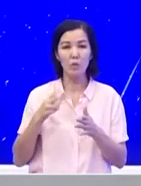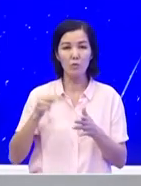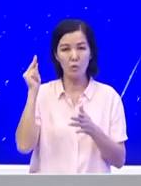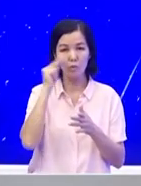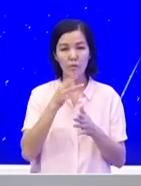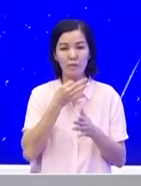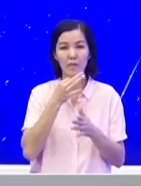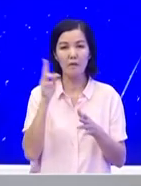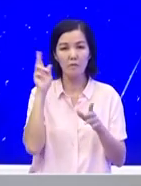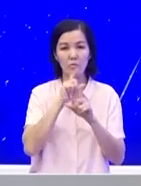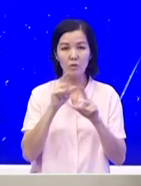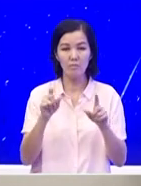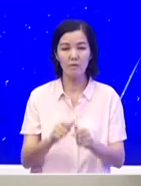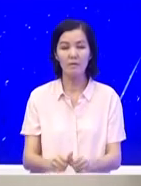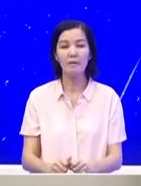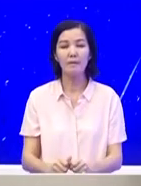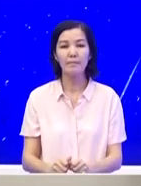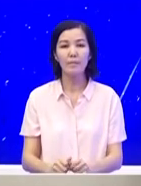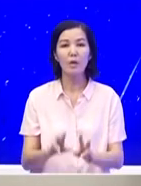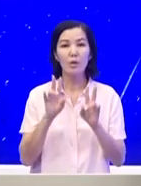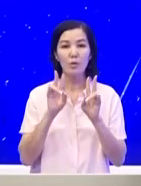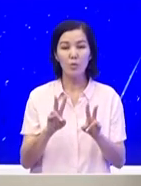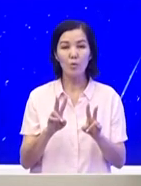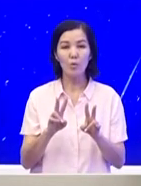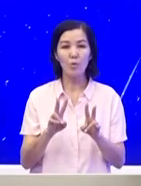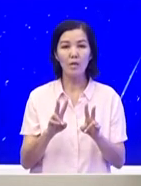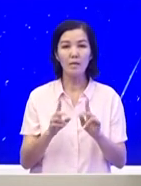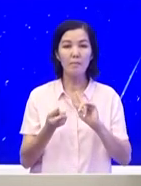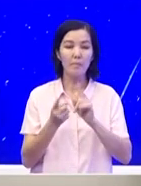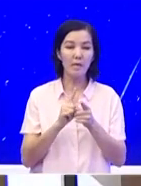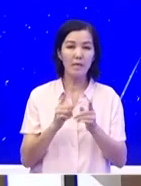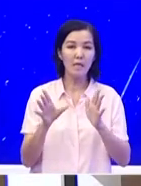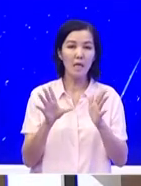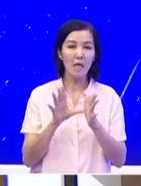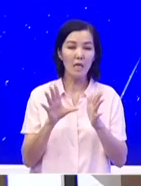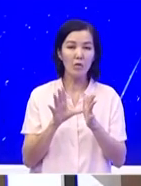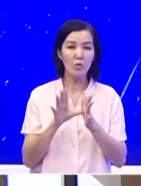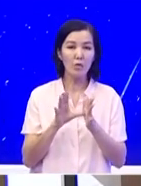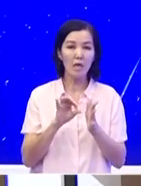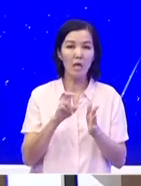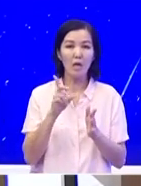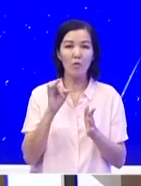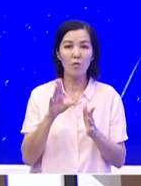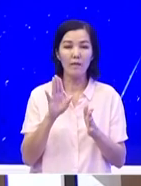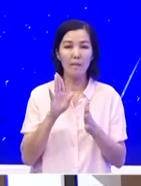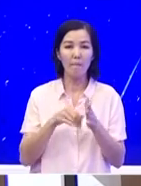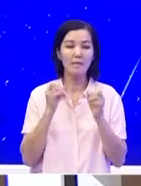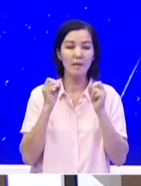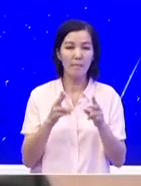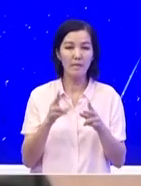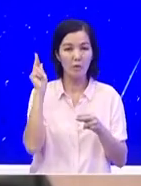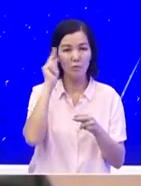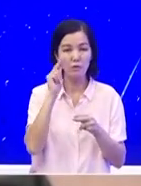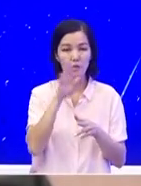Мне нравится это учебное заведение. Однако специалисты рекомендуют перейти на электронный формат. В период пандемии это безопасно, а учитывая